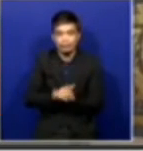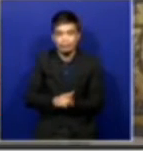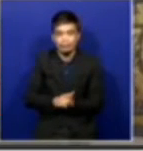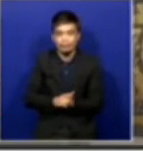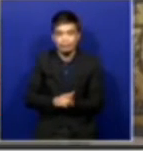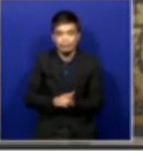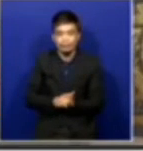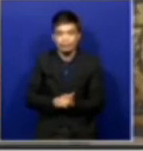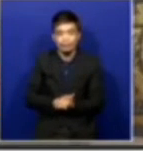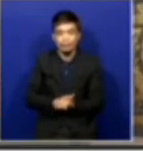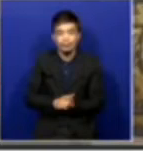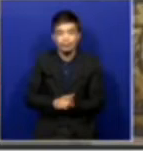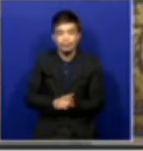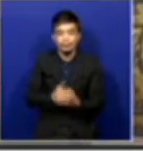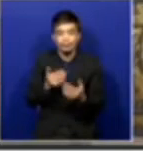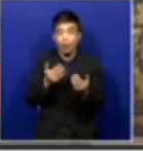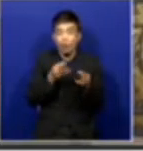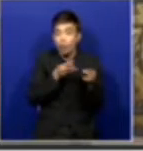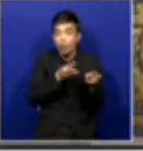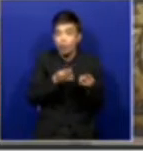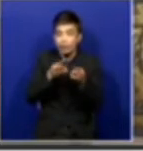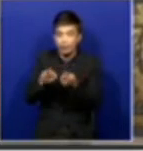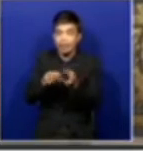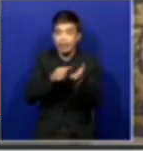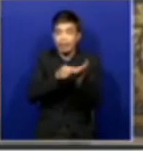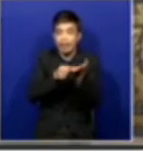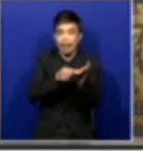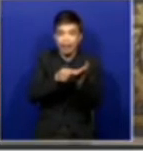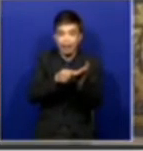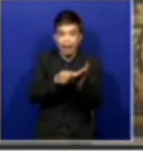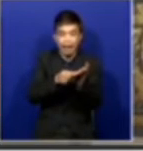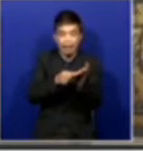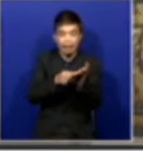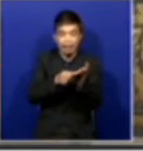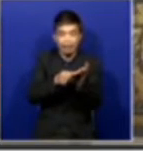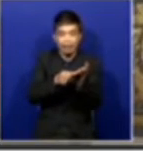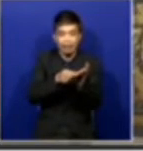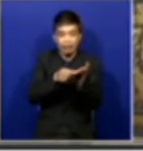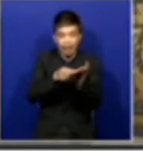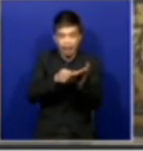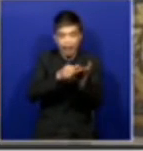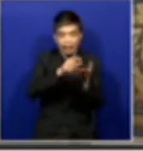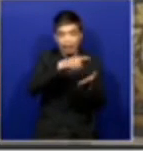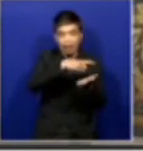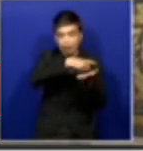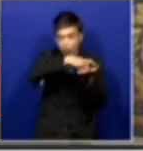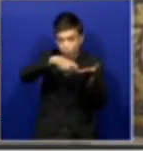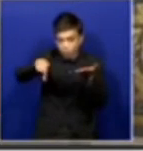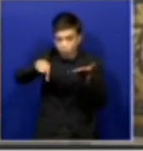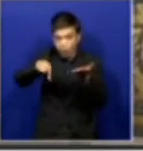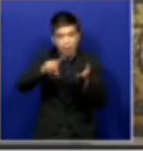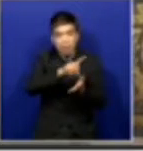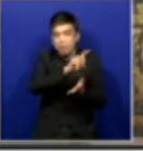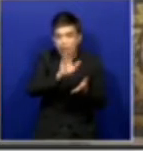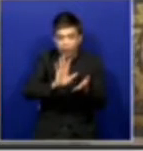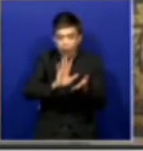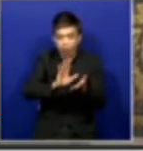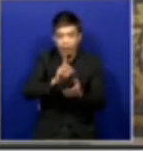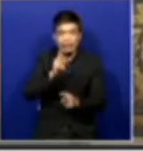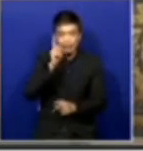นอกจากนี้ทางแก้ของการที่ไม่ต้องจัดทำงบประมาณการโอนงบประมาณเนี่ยนะครับรัฐบาลน่า